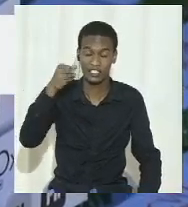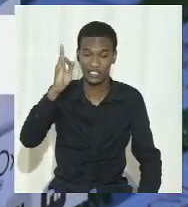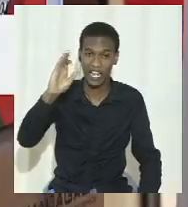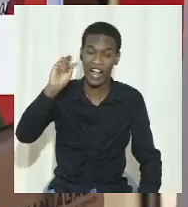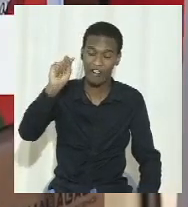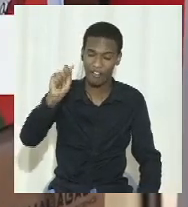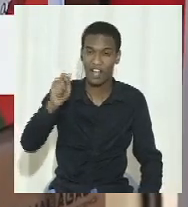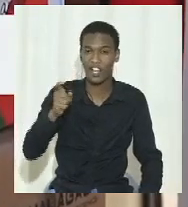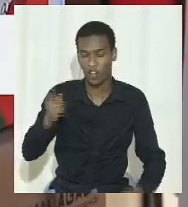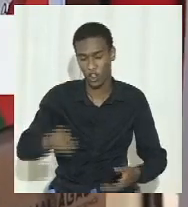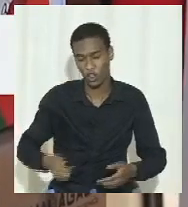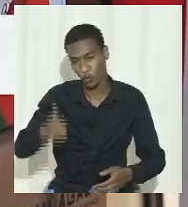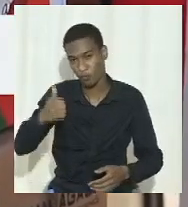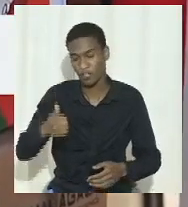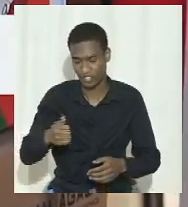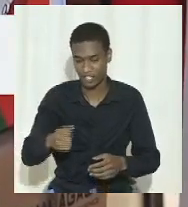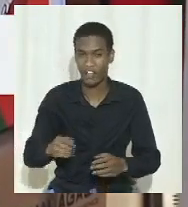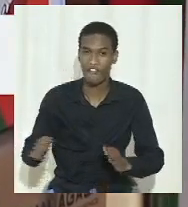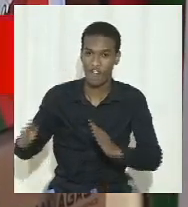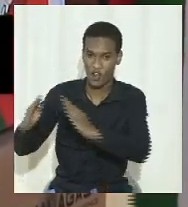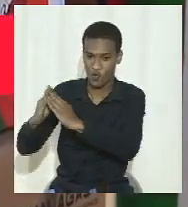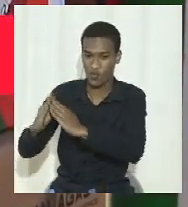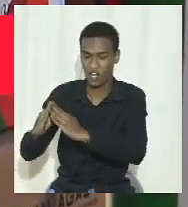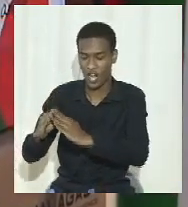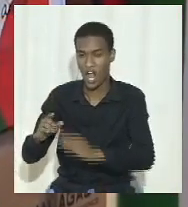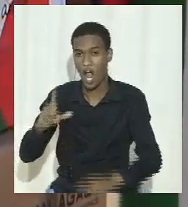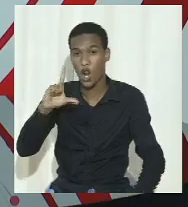fanjakana malagasy amin'ny fandraisana an-tanan'ireo marary.